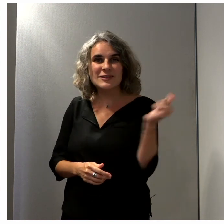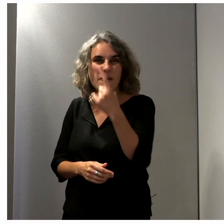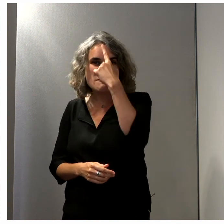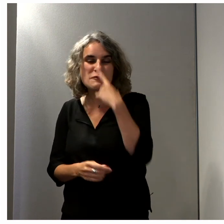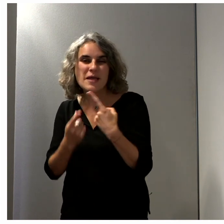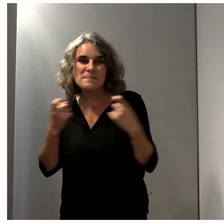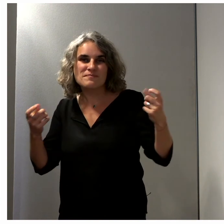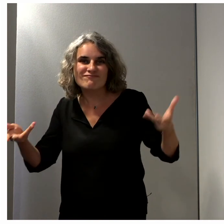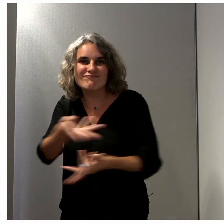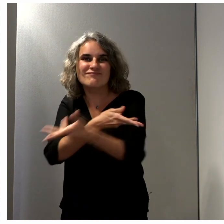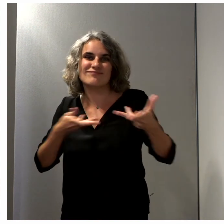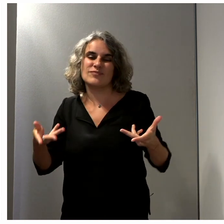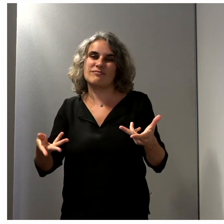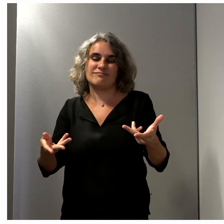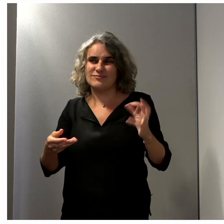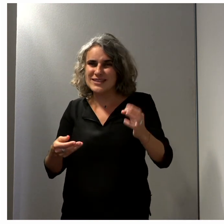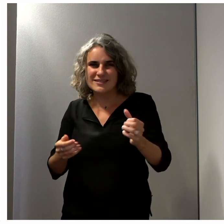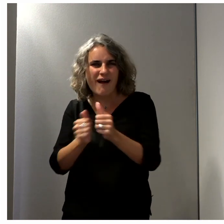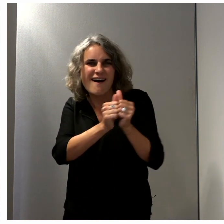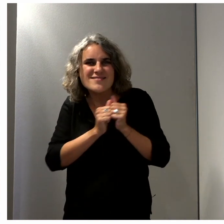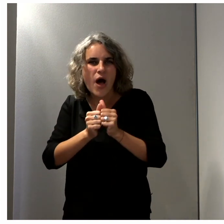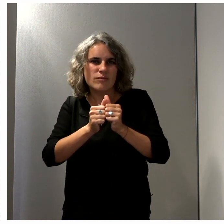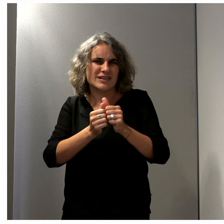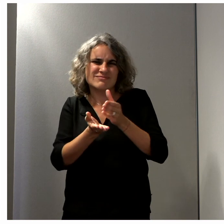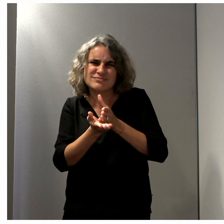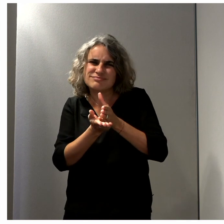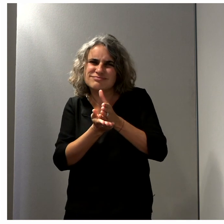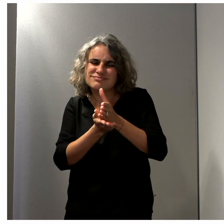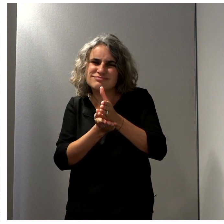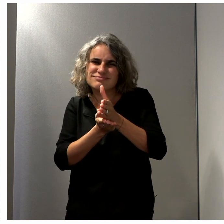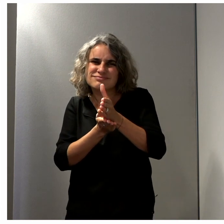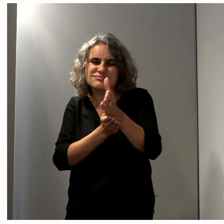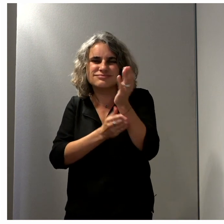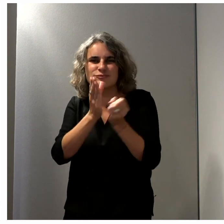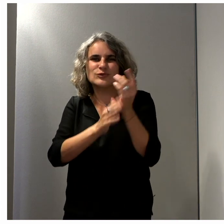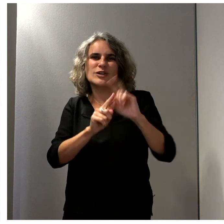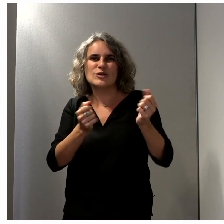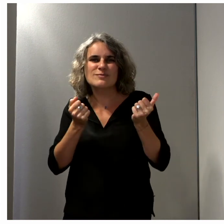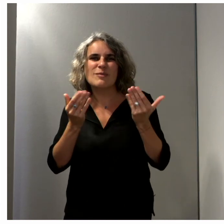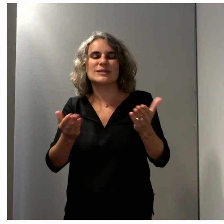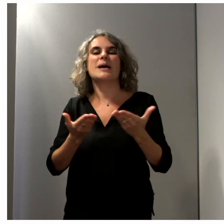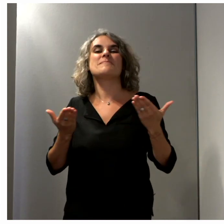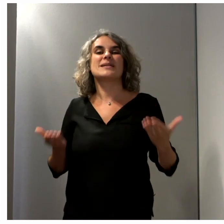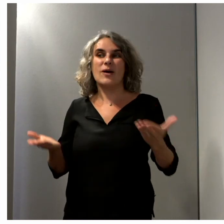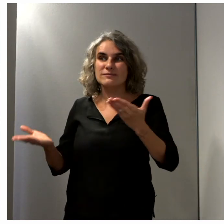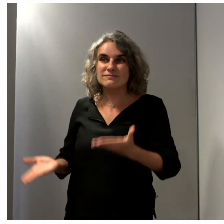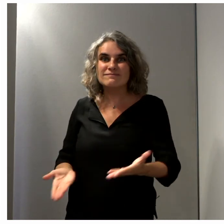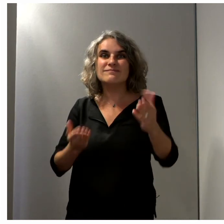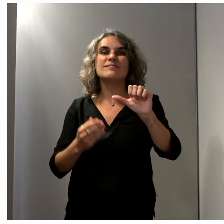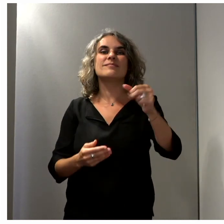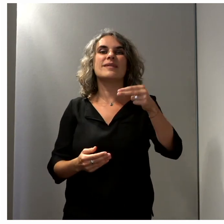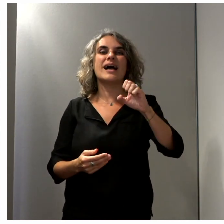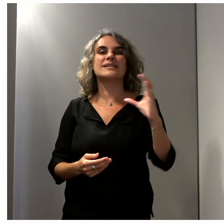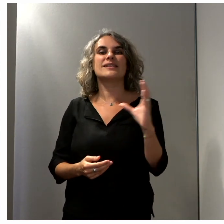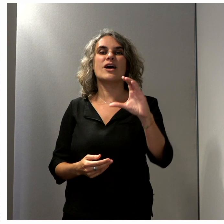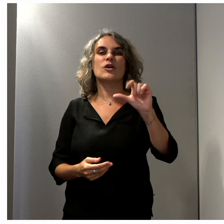d'ouvrir ensemble le champ des possibles et des potentiels pour demain. Et je passe la parole à Anne-Claude